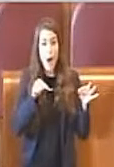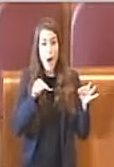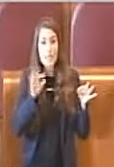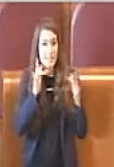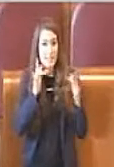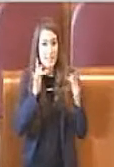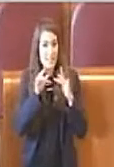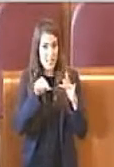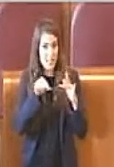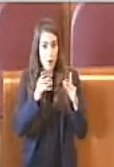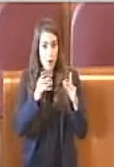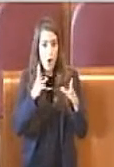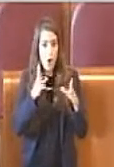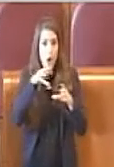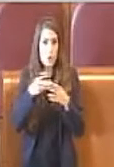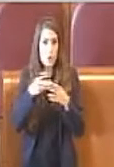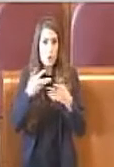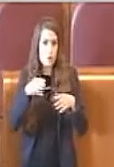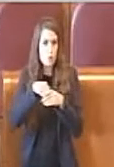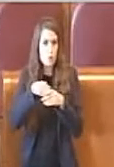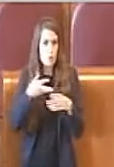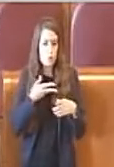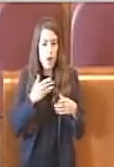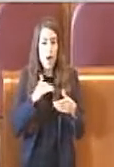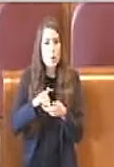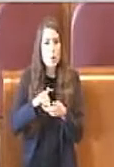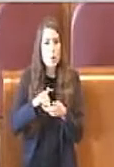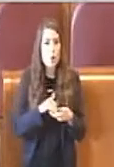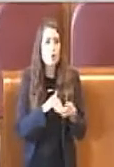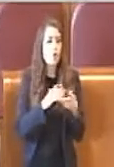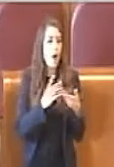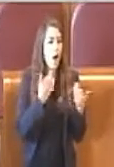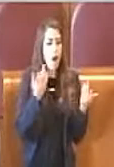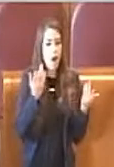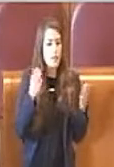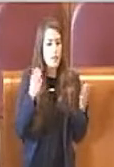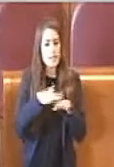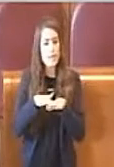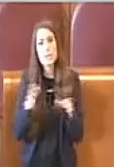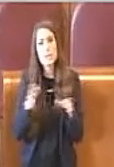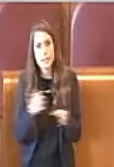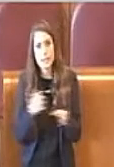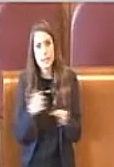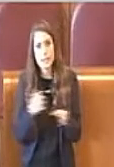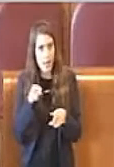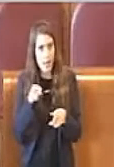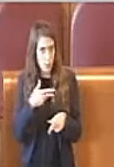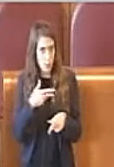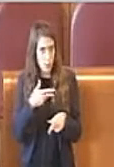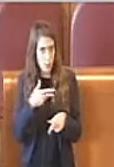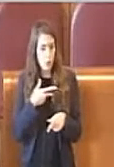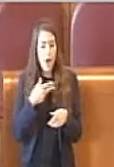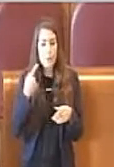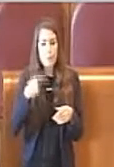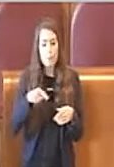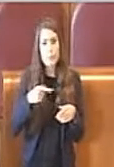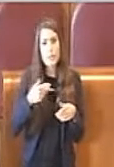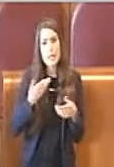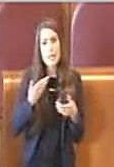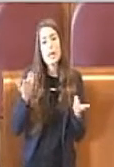serie importante, insomma, che vanno dal sociale ai servizi, insomma. Quindi il Movimento 5 Stelle si